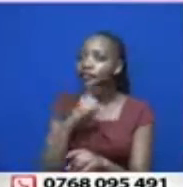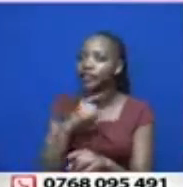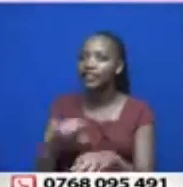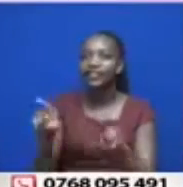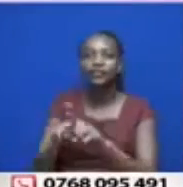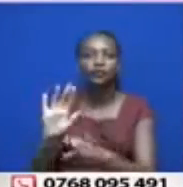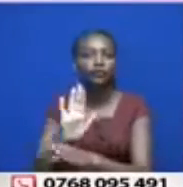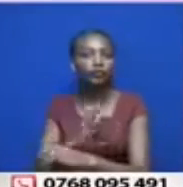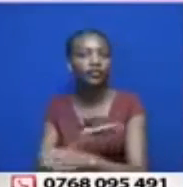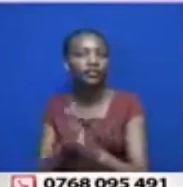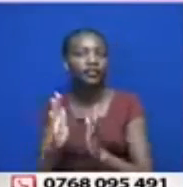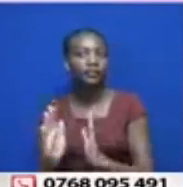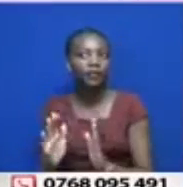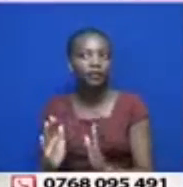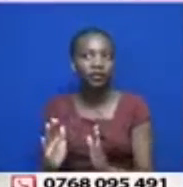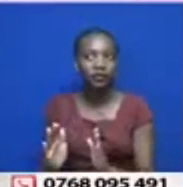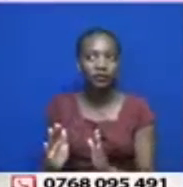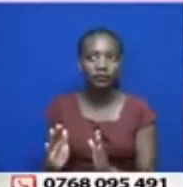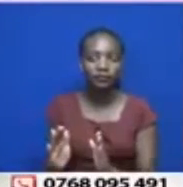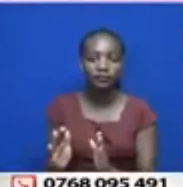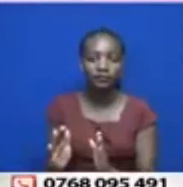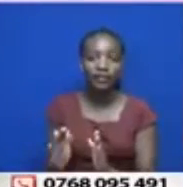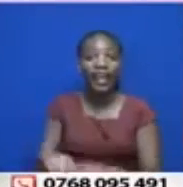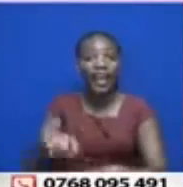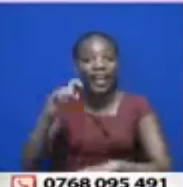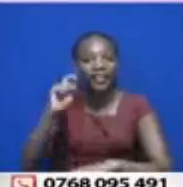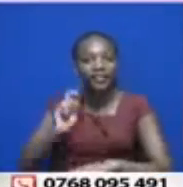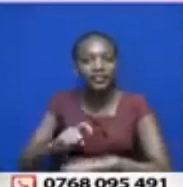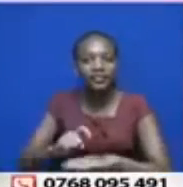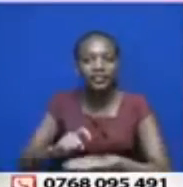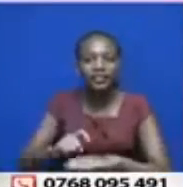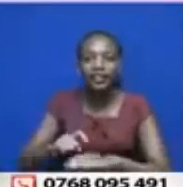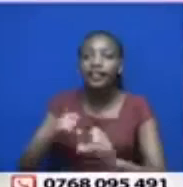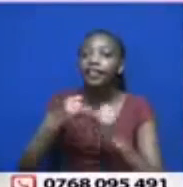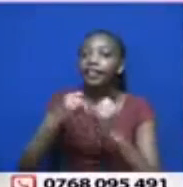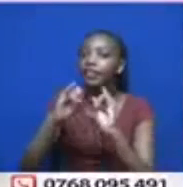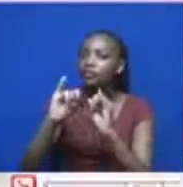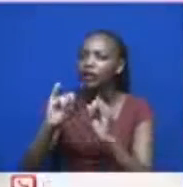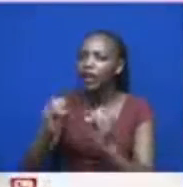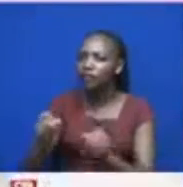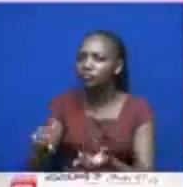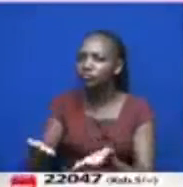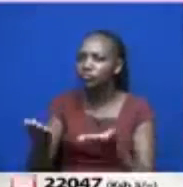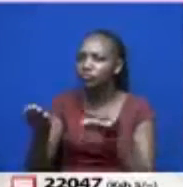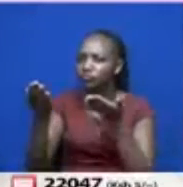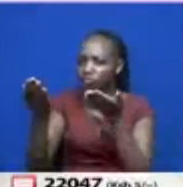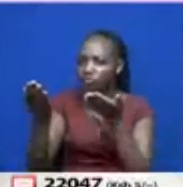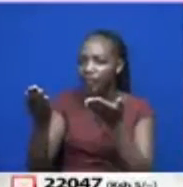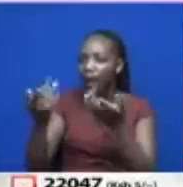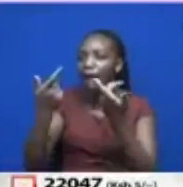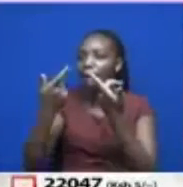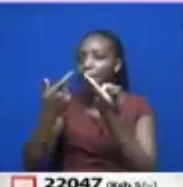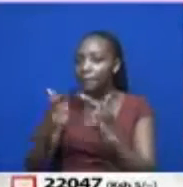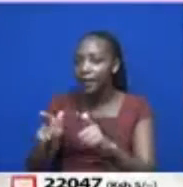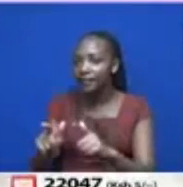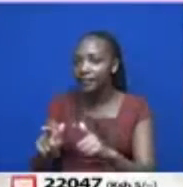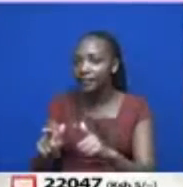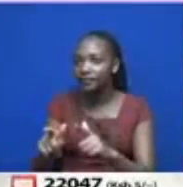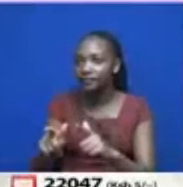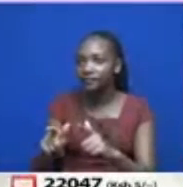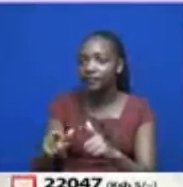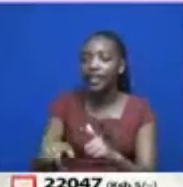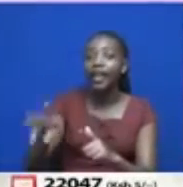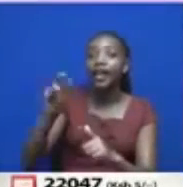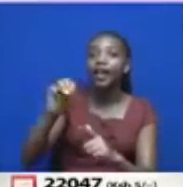mwanamuziki Bwana Kuguru ambao walijaribu sana kumpeleka Mlima Kenya. Uh-huh. Lakini mwenda zake John Michuki